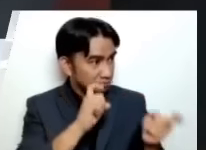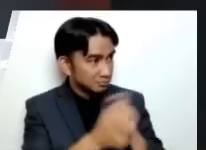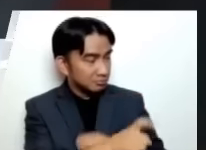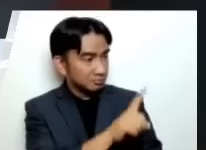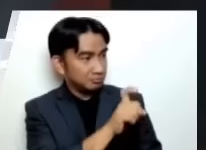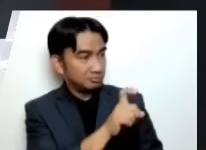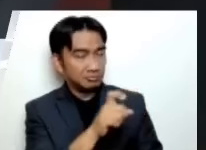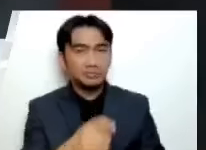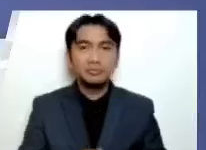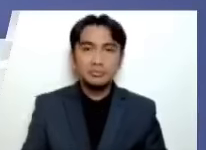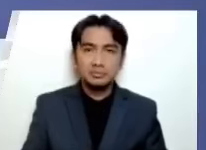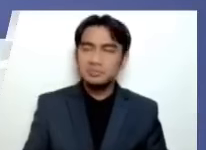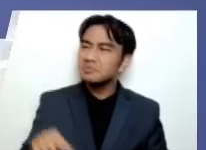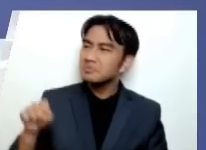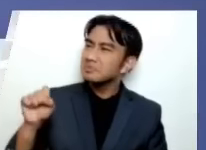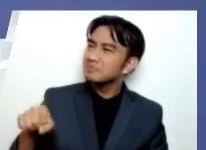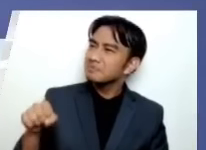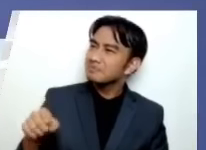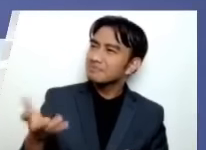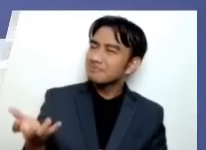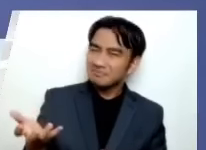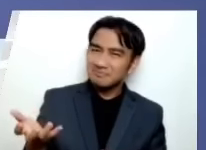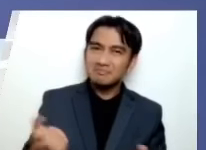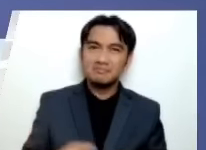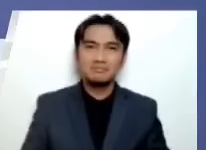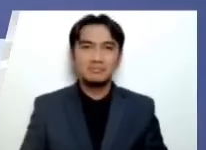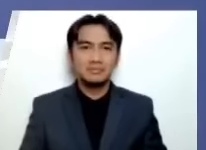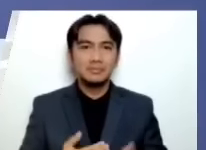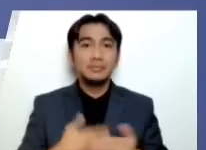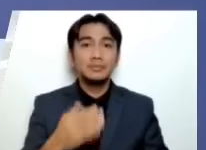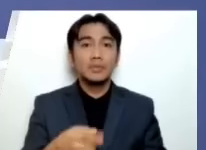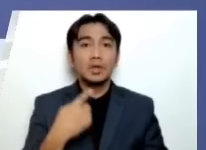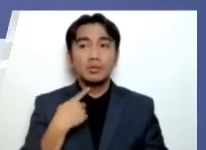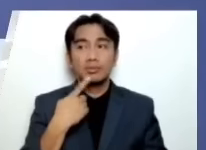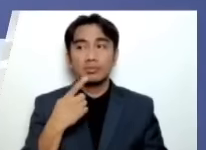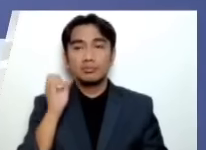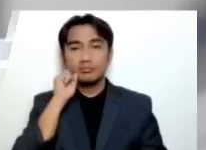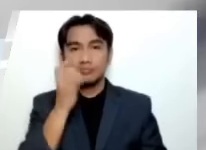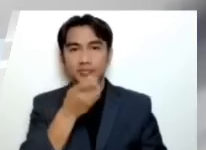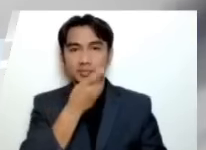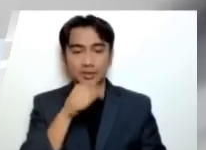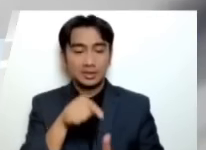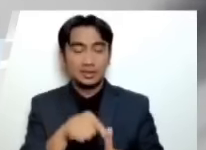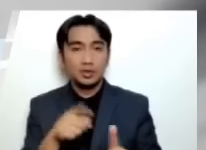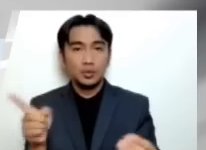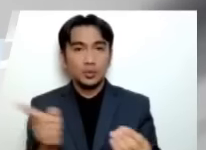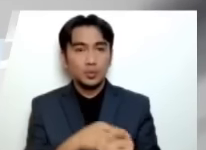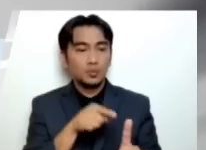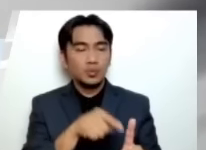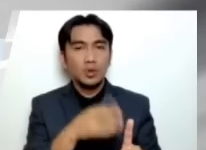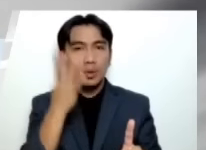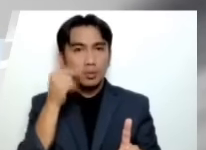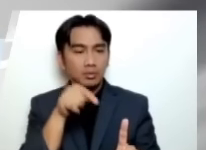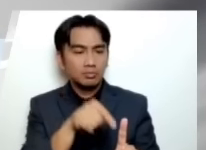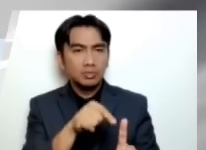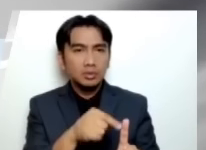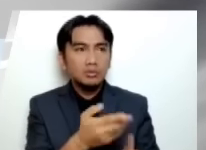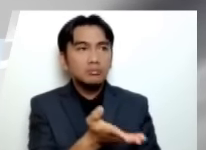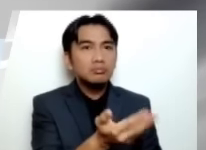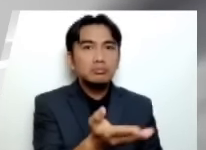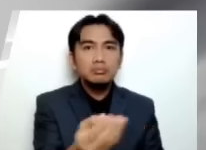It could be. Nauna nang sinabi ni Duterte na pinag-resign niya si Mercado dahil nag-solicit daw si Mercado sa iba't